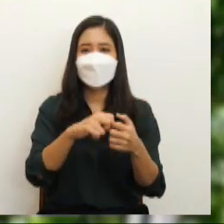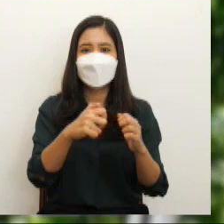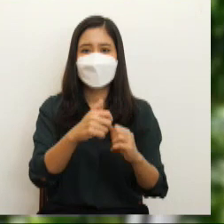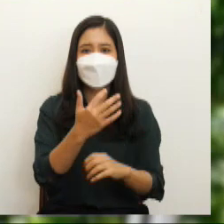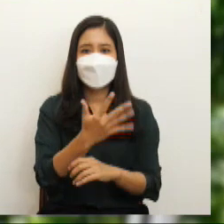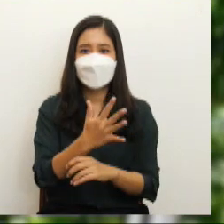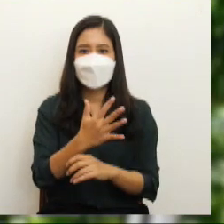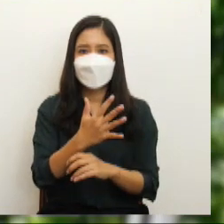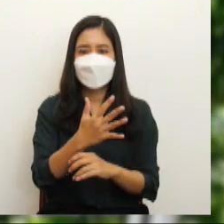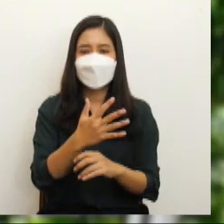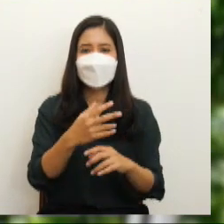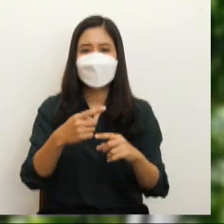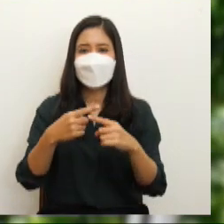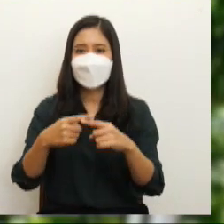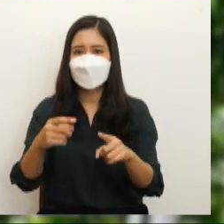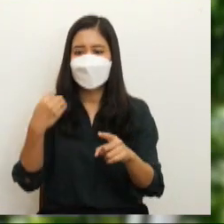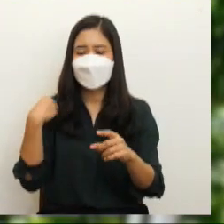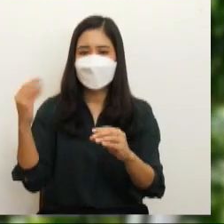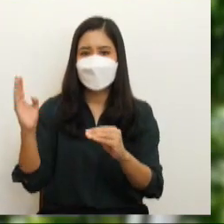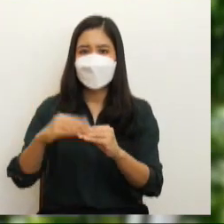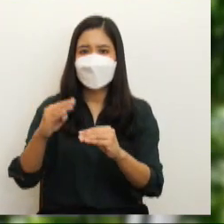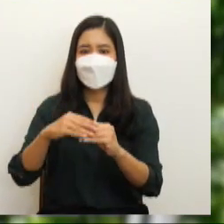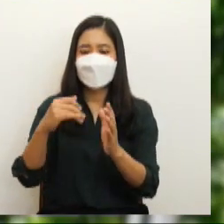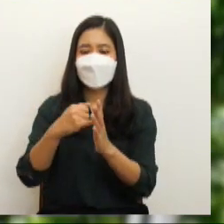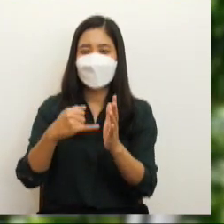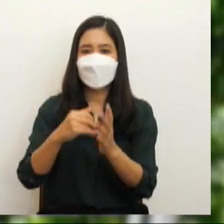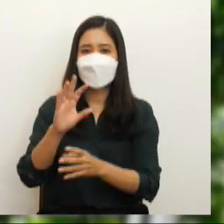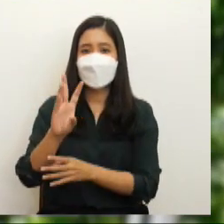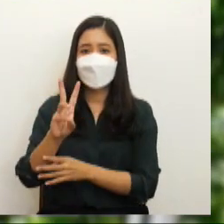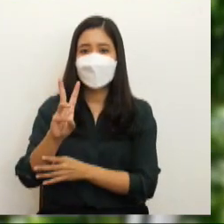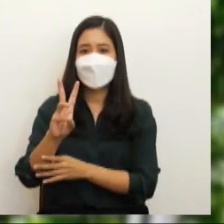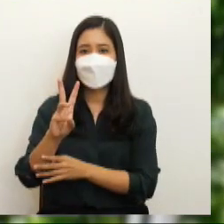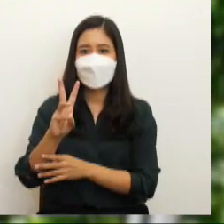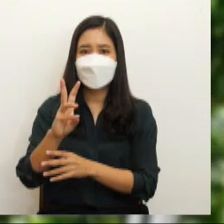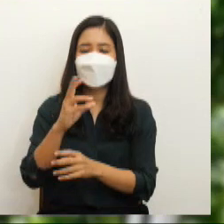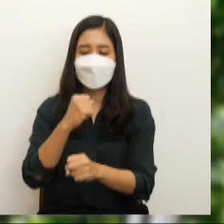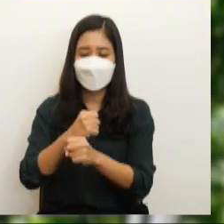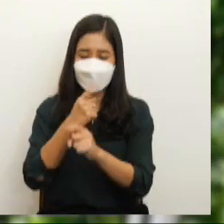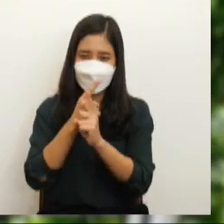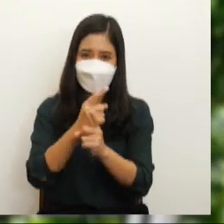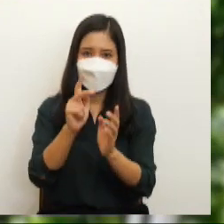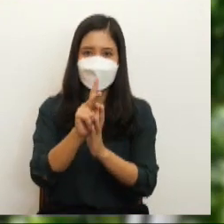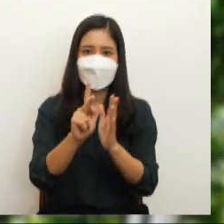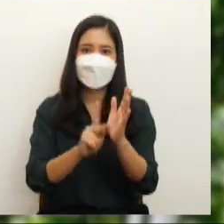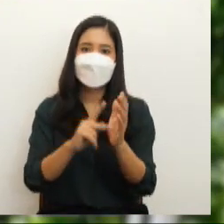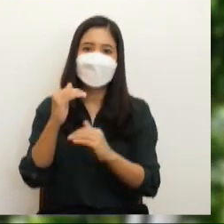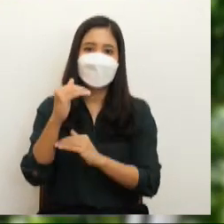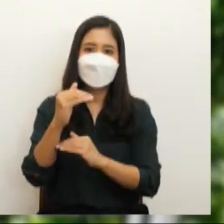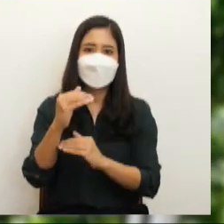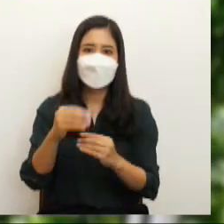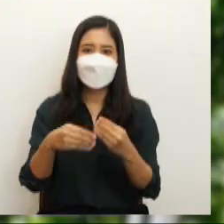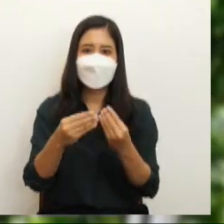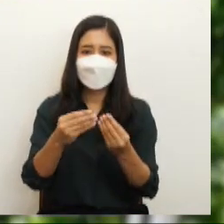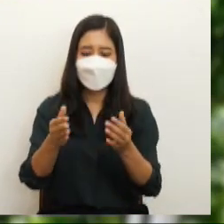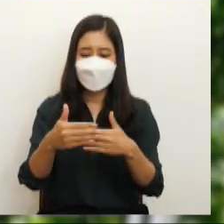เรามีจุดเปลี่ยนก็คือเรามีจุดเพิ่มขึ้นมาอีก6จังหวัดซึ่งก็ได้ถือปฏิบัติตามมาตรการที่เราตกลงกันไว้คือไม่มีออนไ